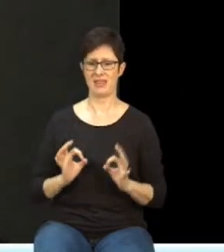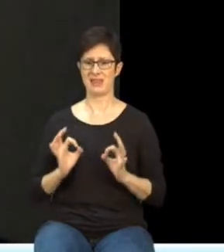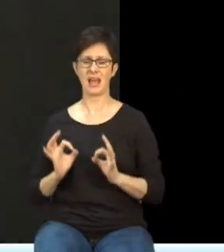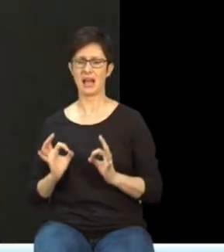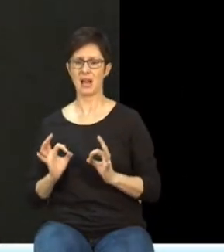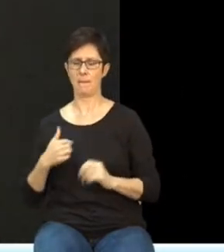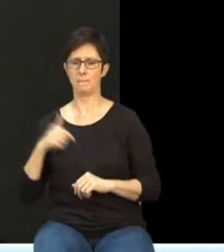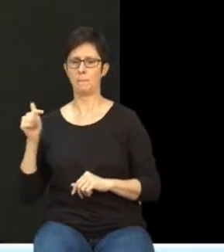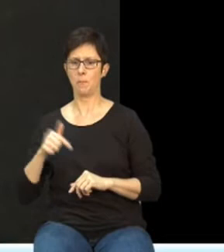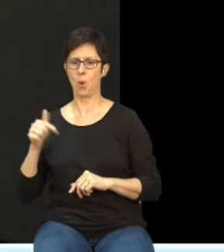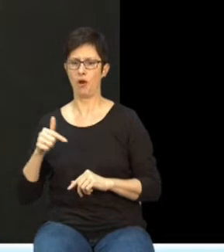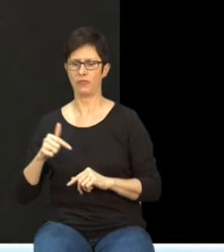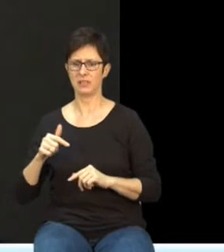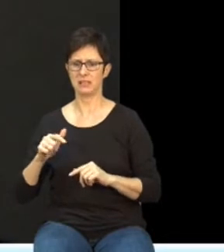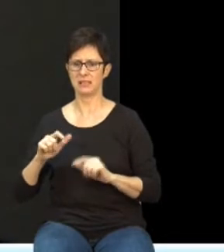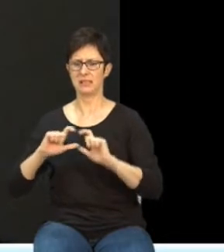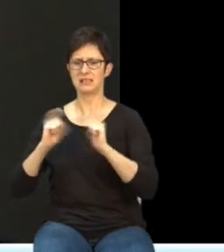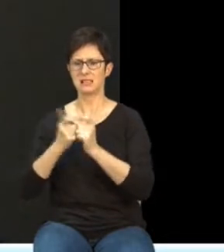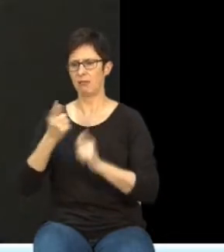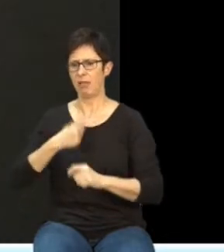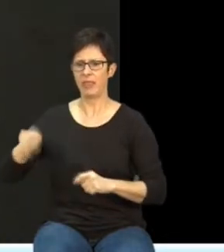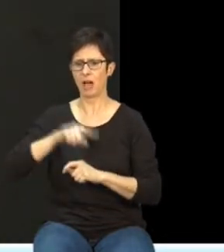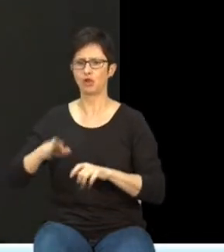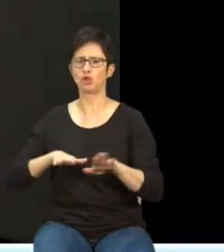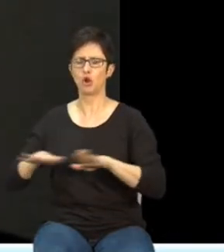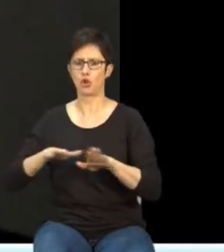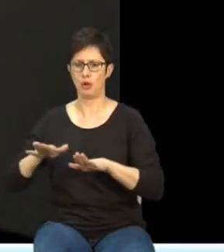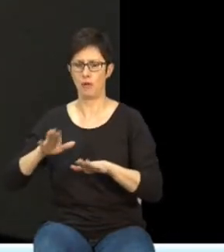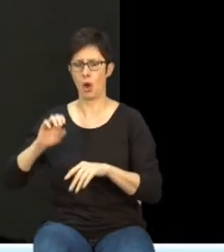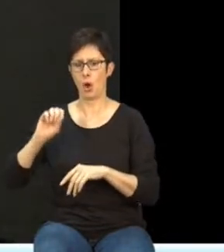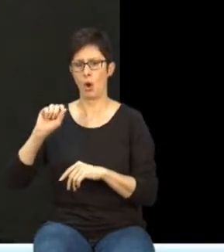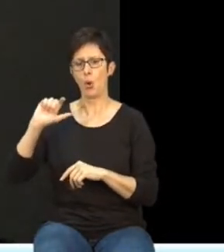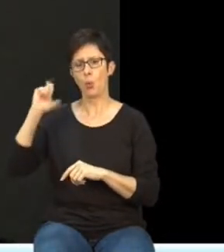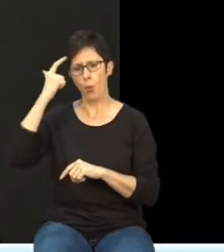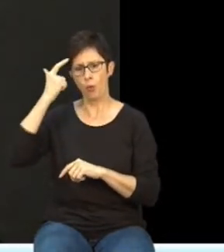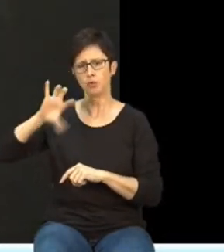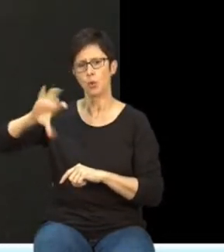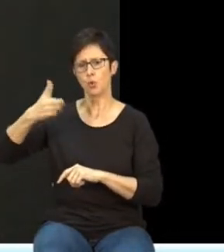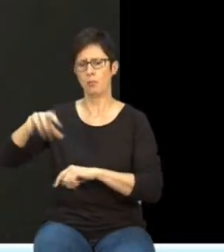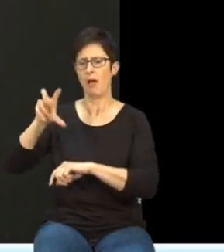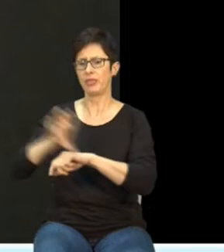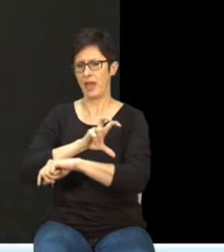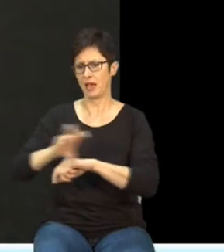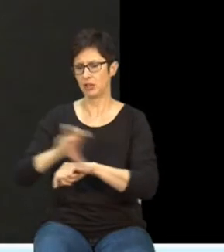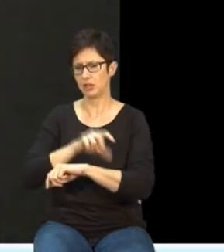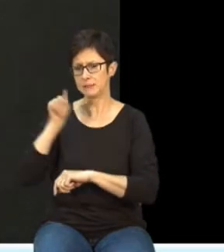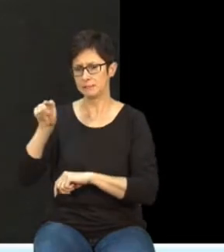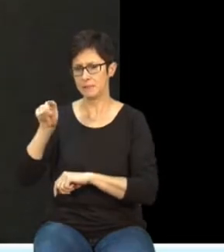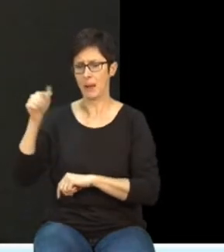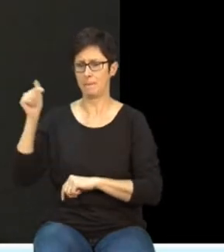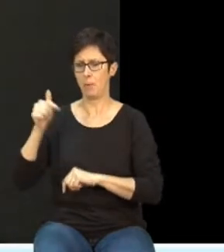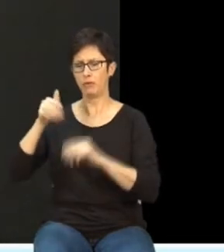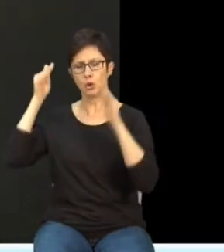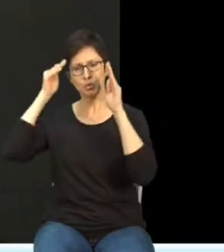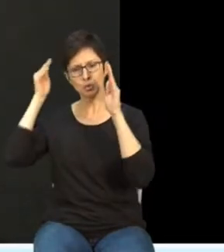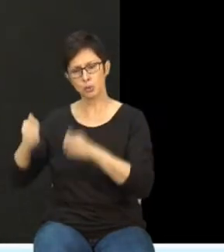Powinniśmy chyba całe to środowisko nasze zarówno a szczególnie właśnie to techniczna techniczne część tego środowiska powinna